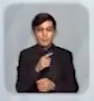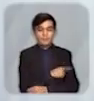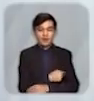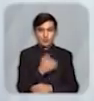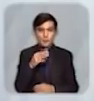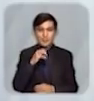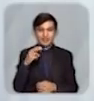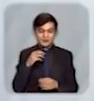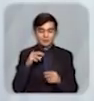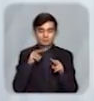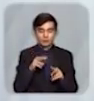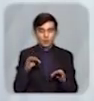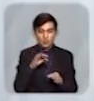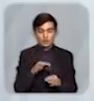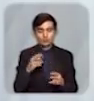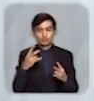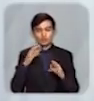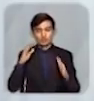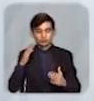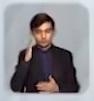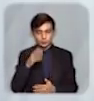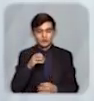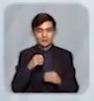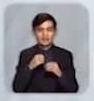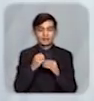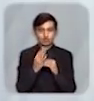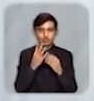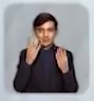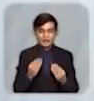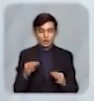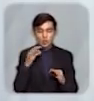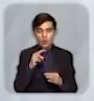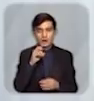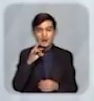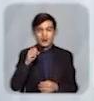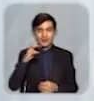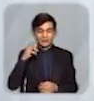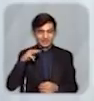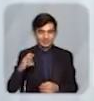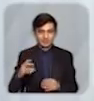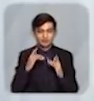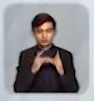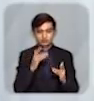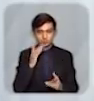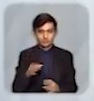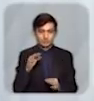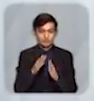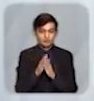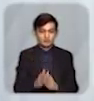бақылауды жалғастыру, қажет болған жағдайларда 14 күндік карантинге жатқызуды қамтамасыз етуді